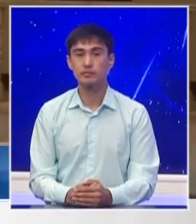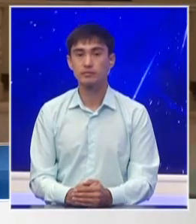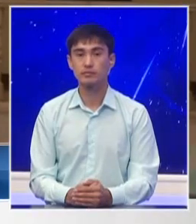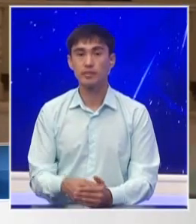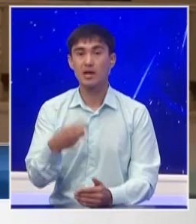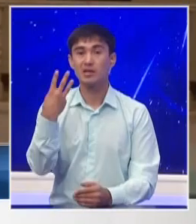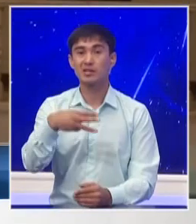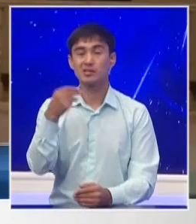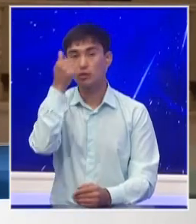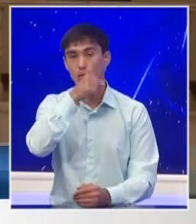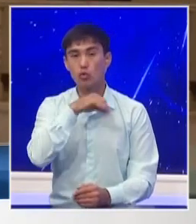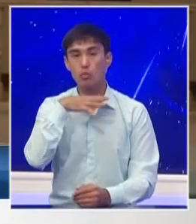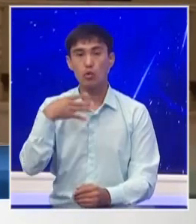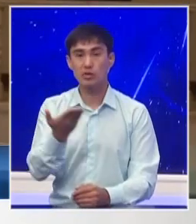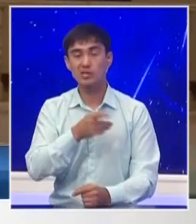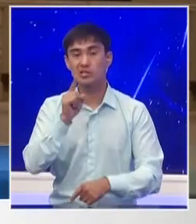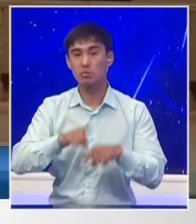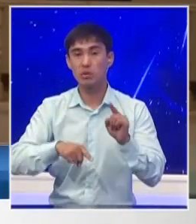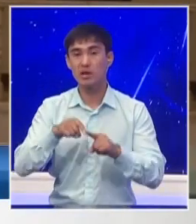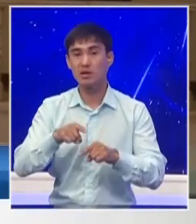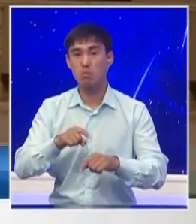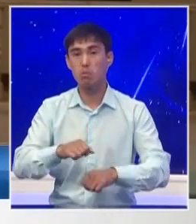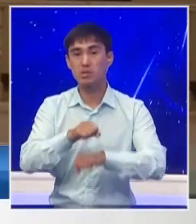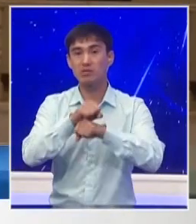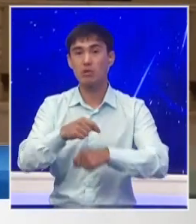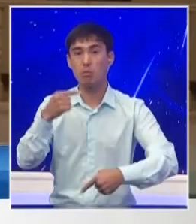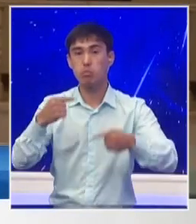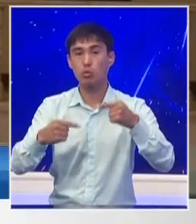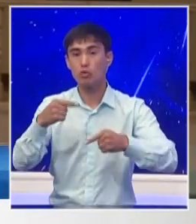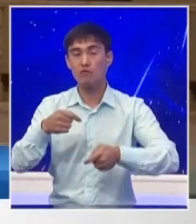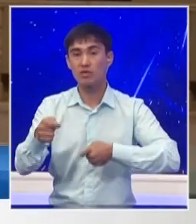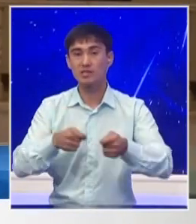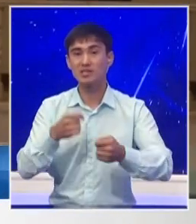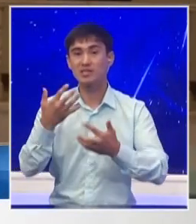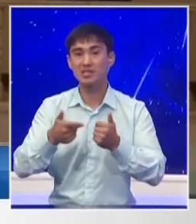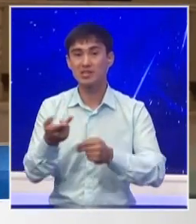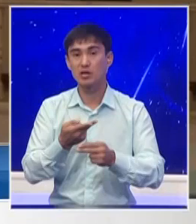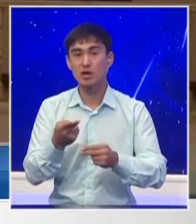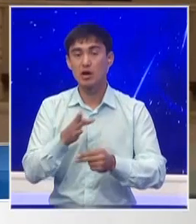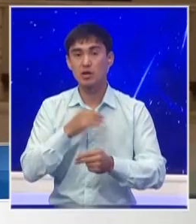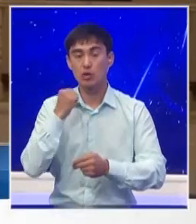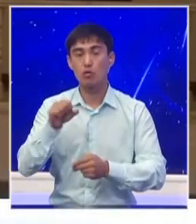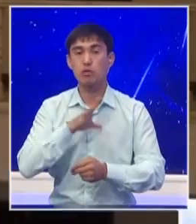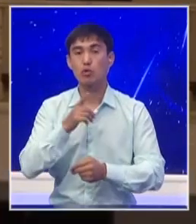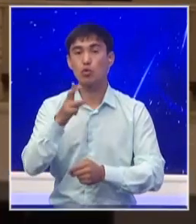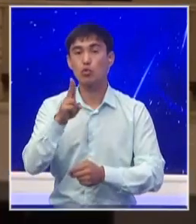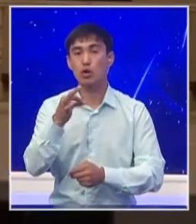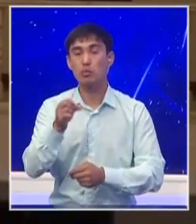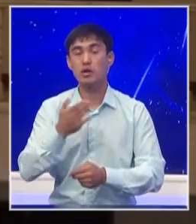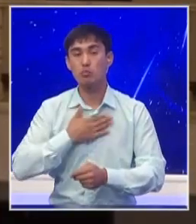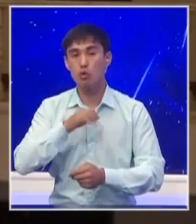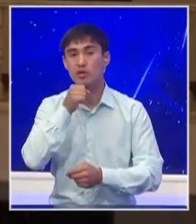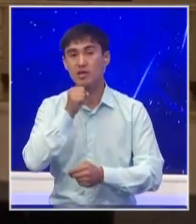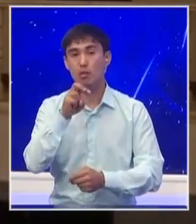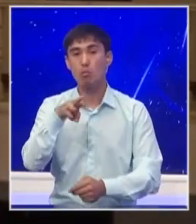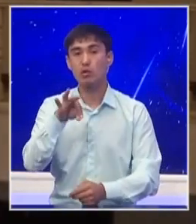В 30-е годы многие из наших предков восставали против произвола властей. Среди этих героев были Кундакбай Тулендыулы, а также мой дед,